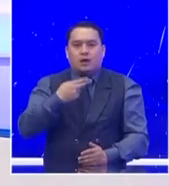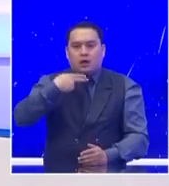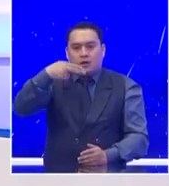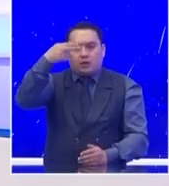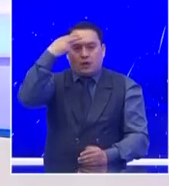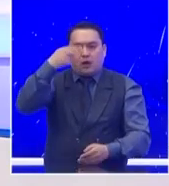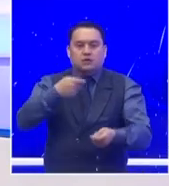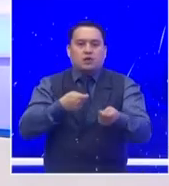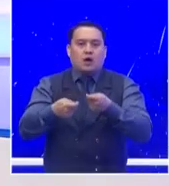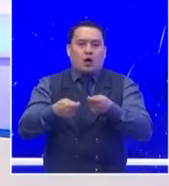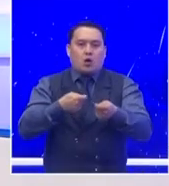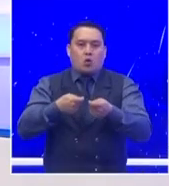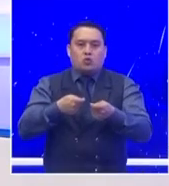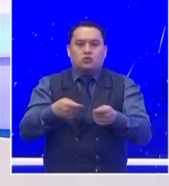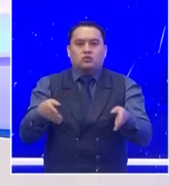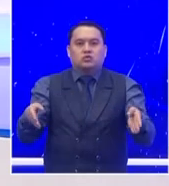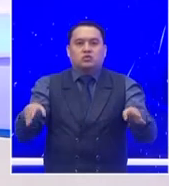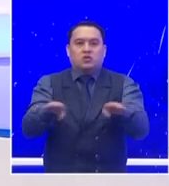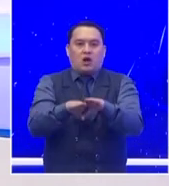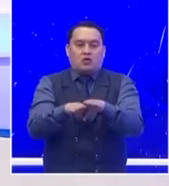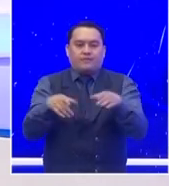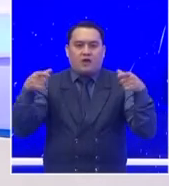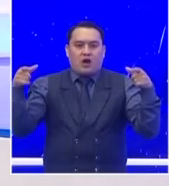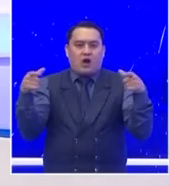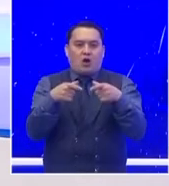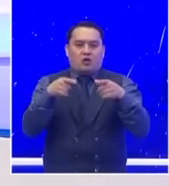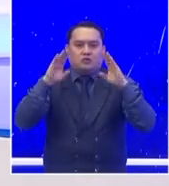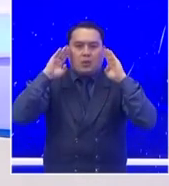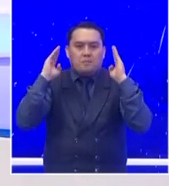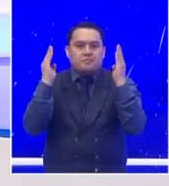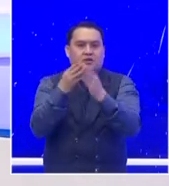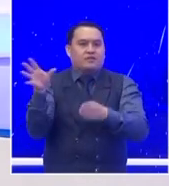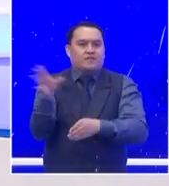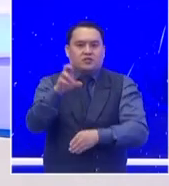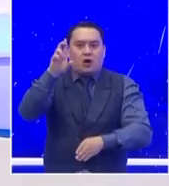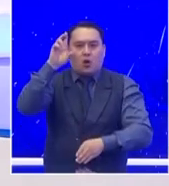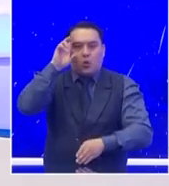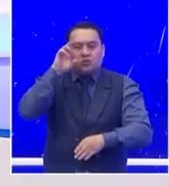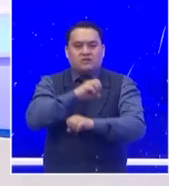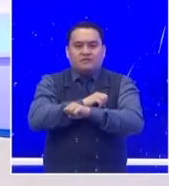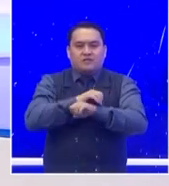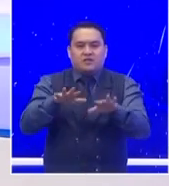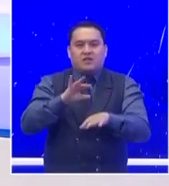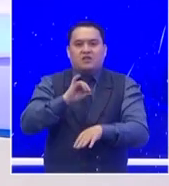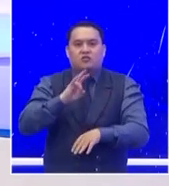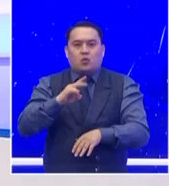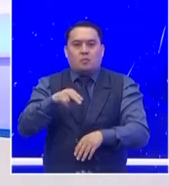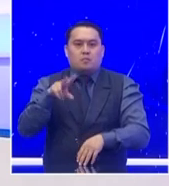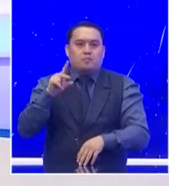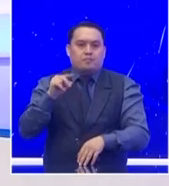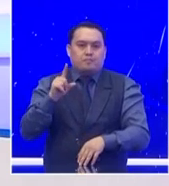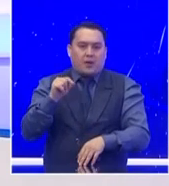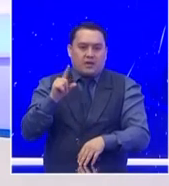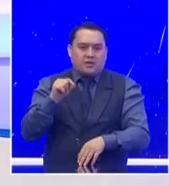Итальянское правительство закрывает на карантин всю страну. О новых чрезвычайных мерах в связи с распространением коронавируса заявил в понедельник